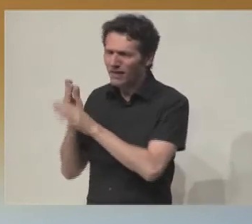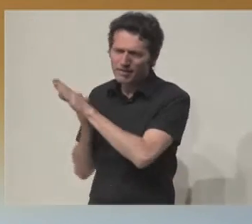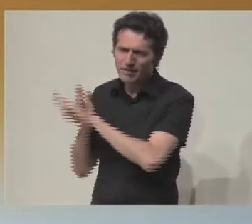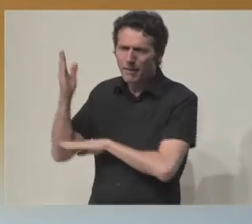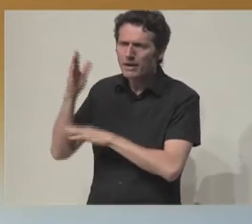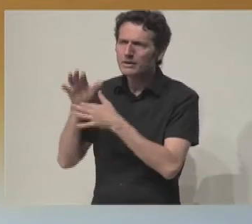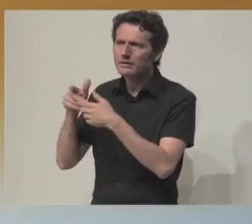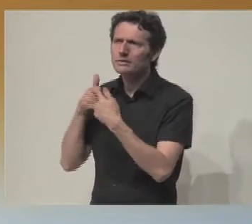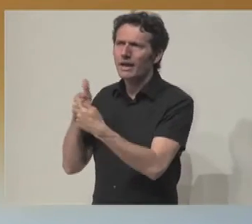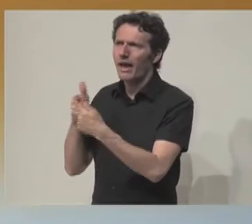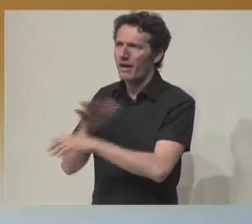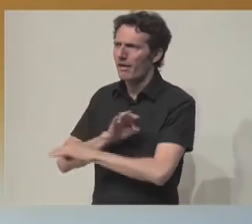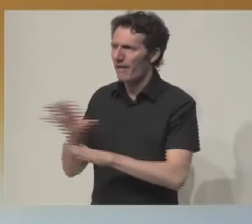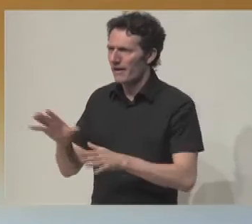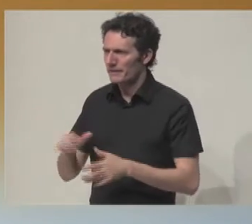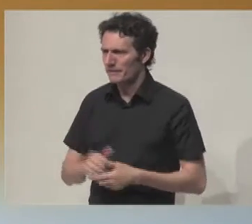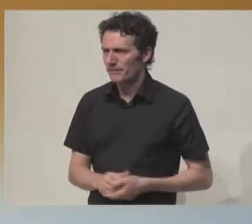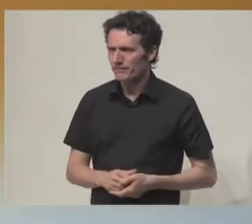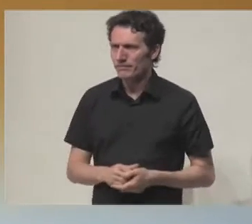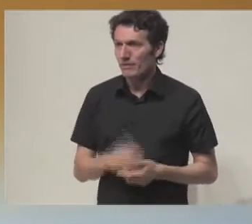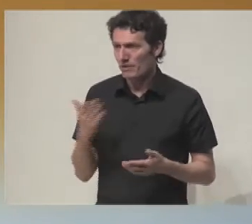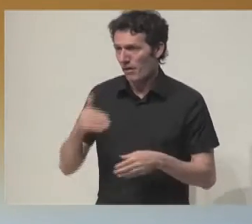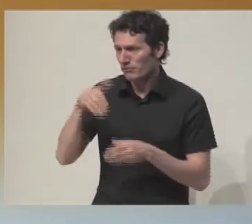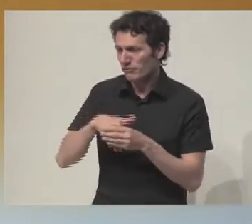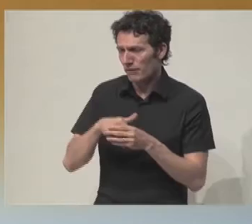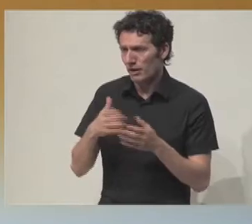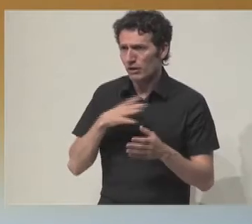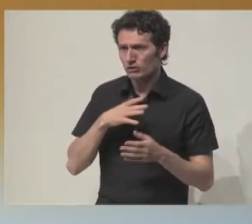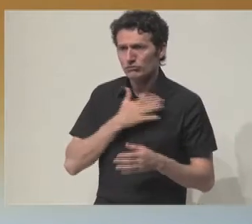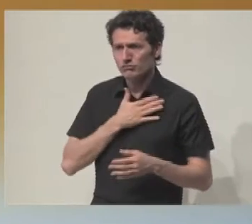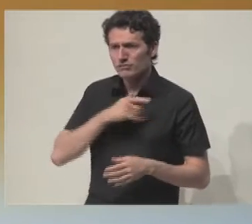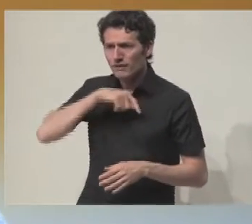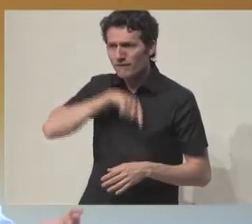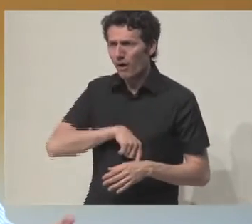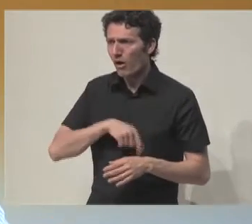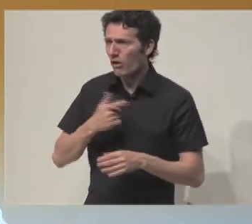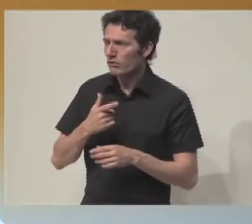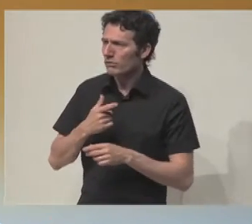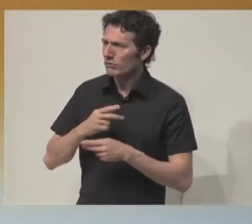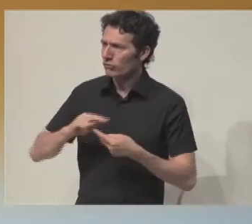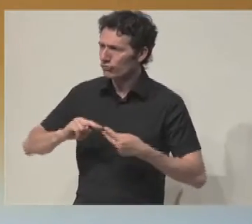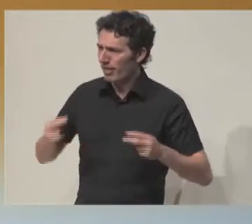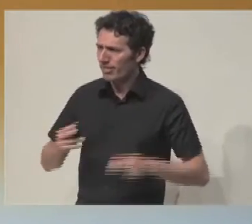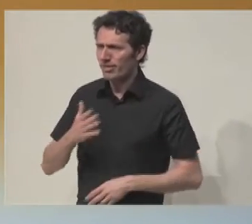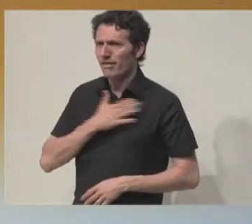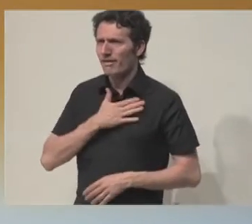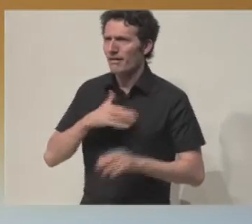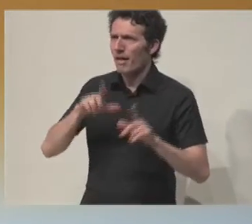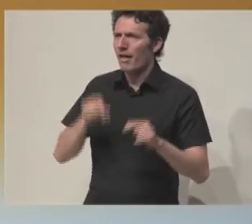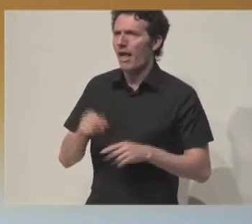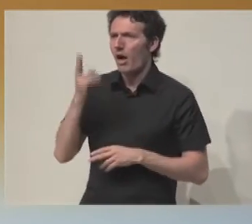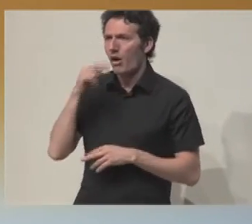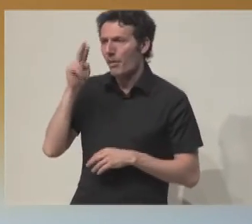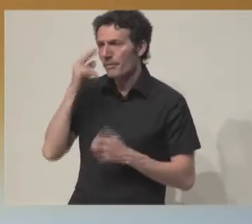rapports de force c'est dans ces jeux la preuve nous avons fait une